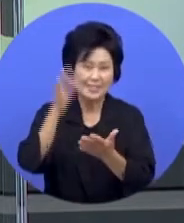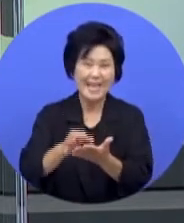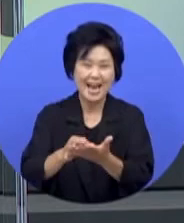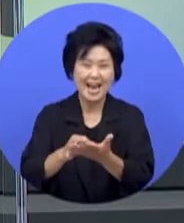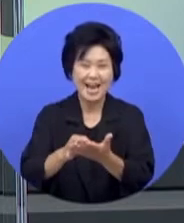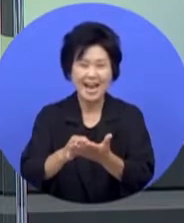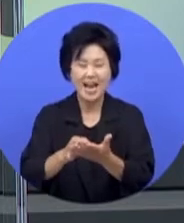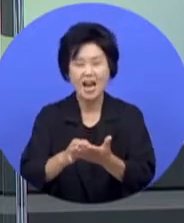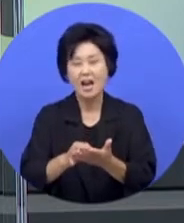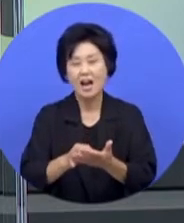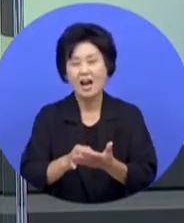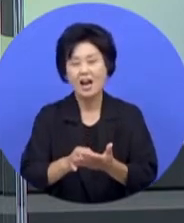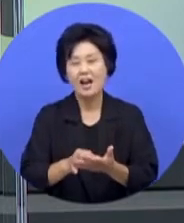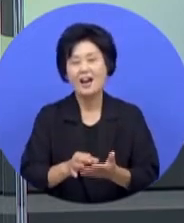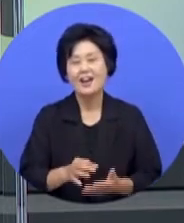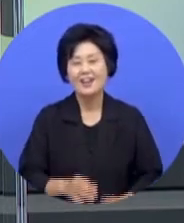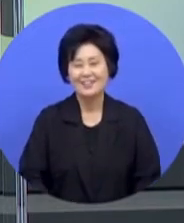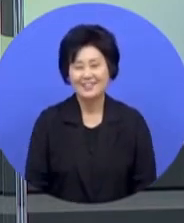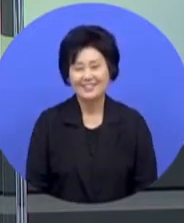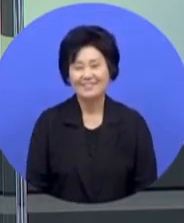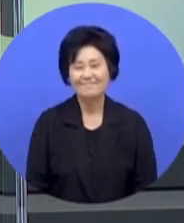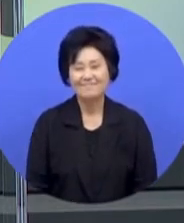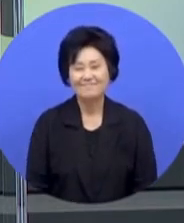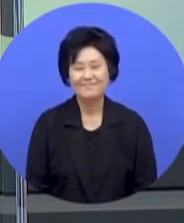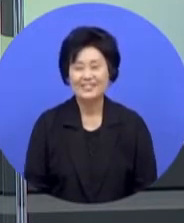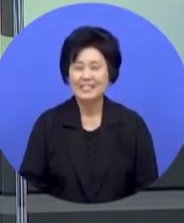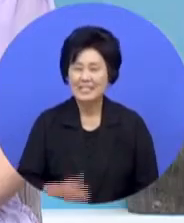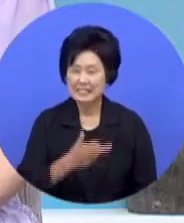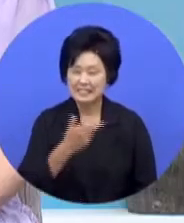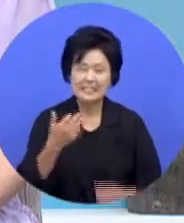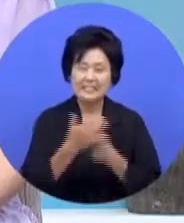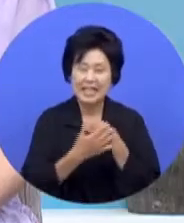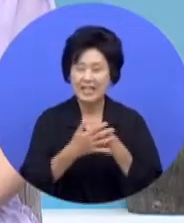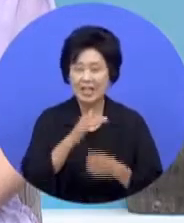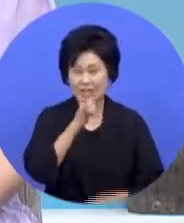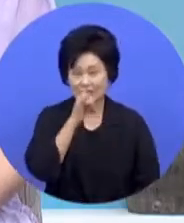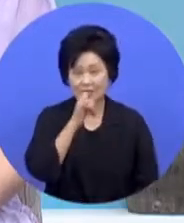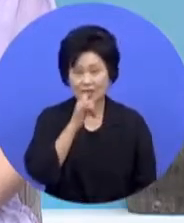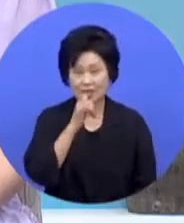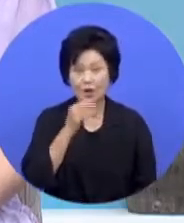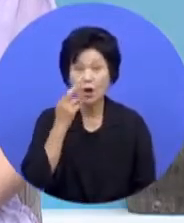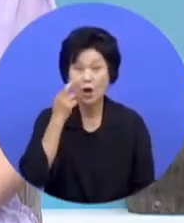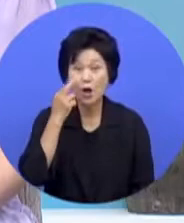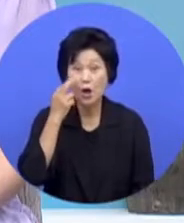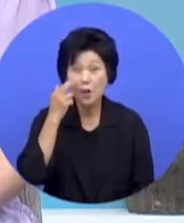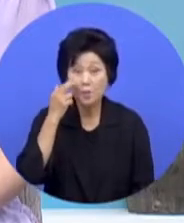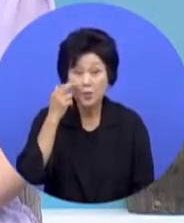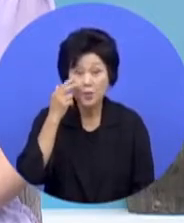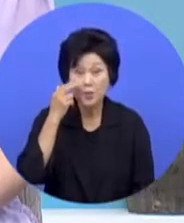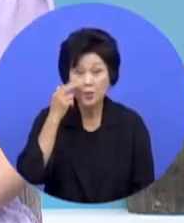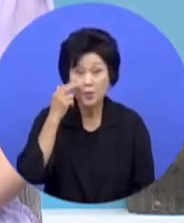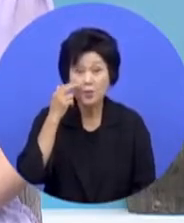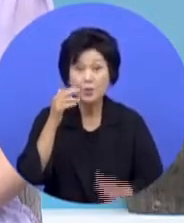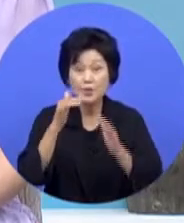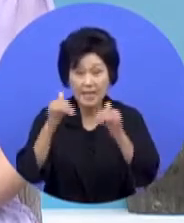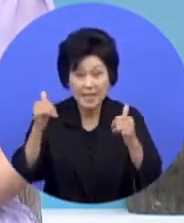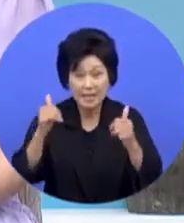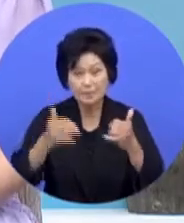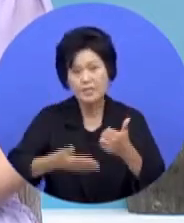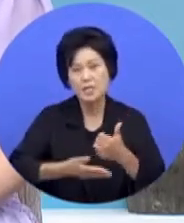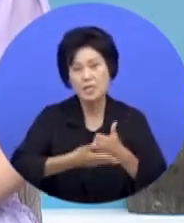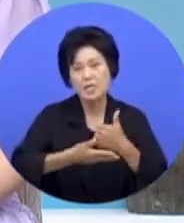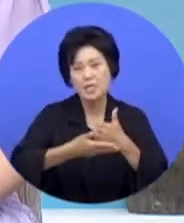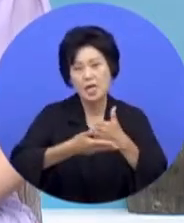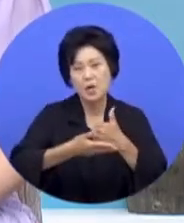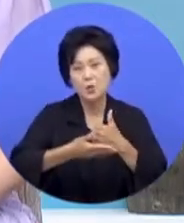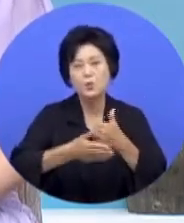보니 아주 상당하게 저렴한 일이었습니다. 네. 미국의 주립대학에 미국 저 시민의 대우를 시민권자로, 받는다면 예. 그러면은